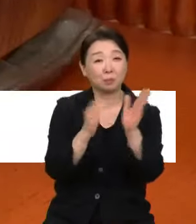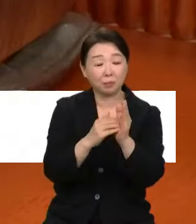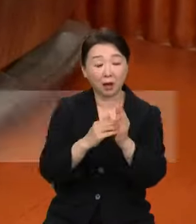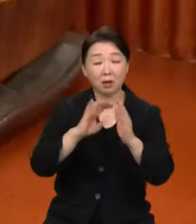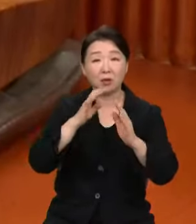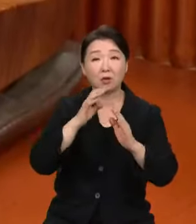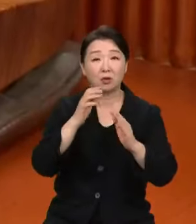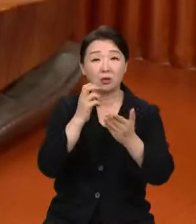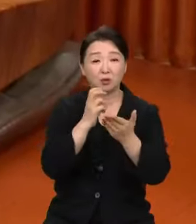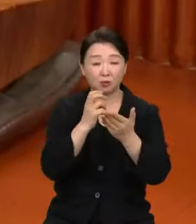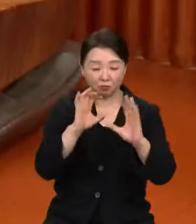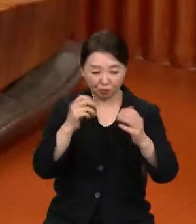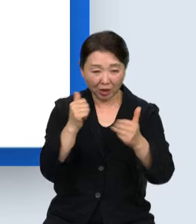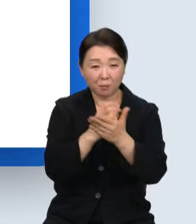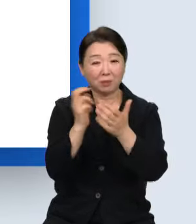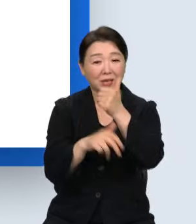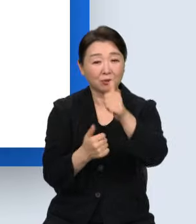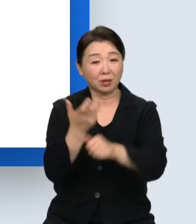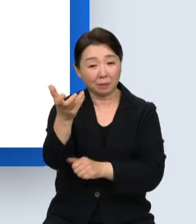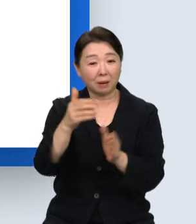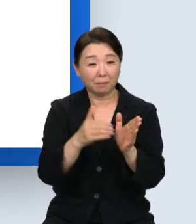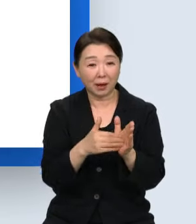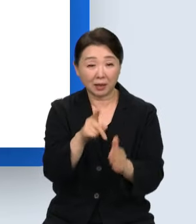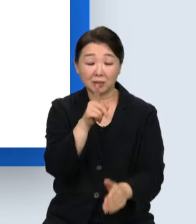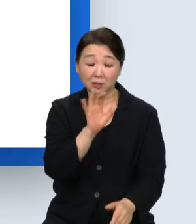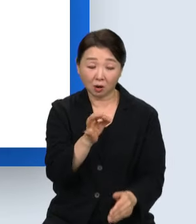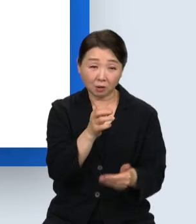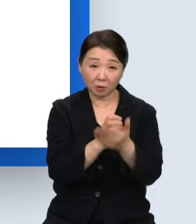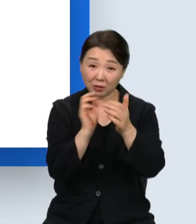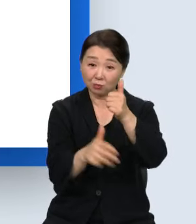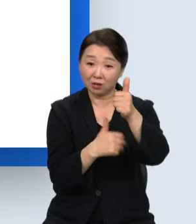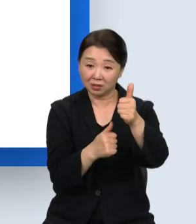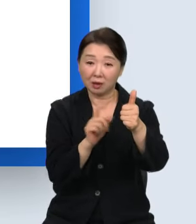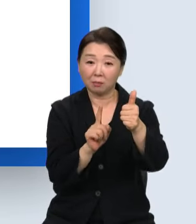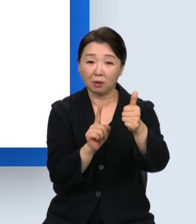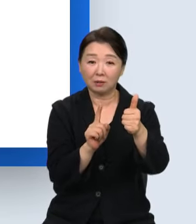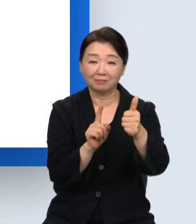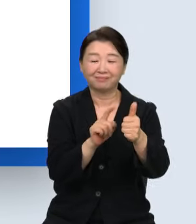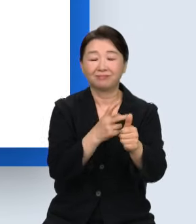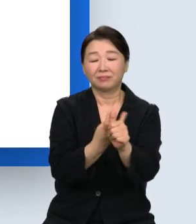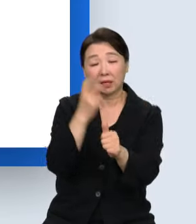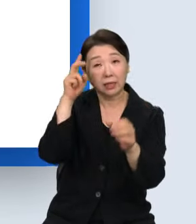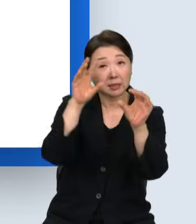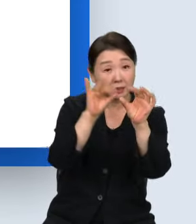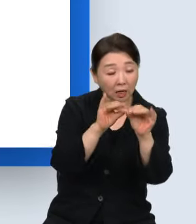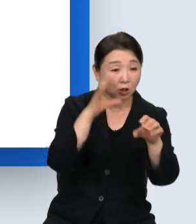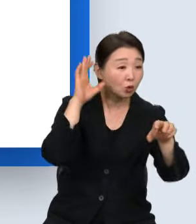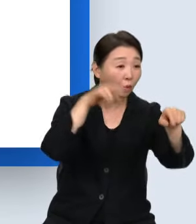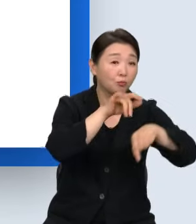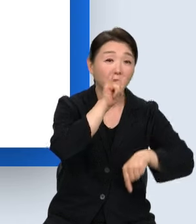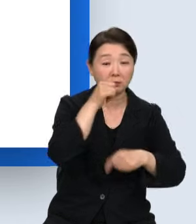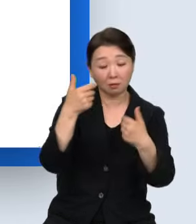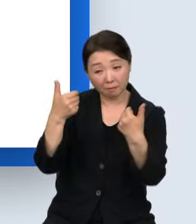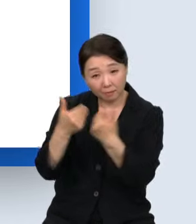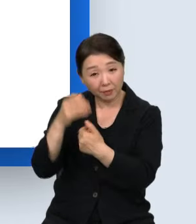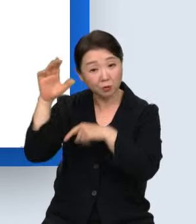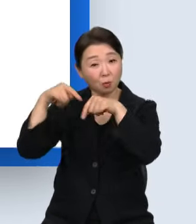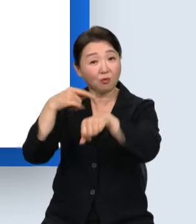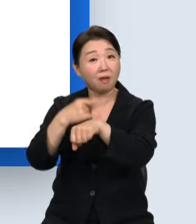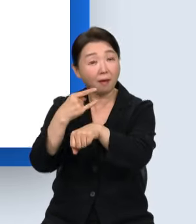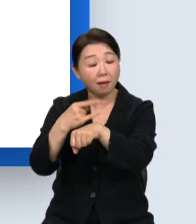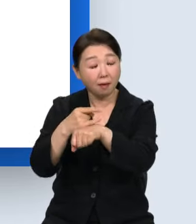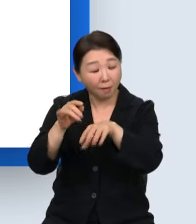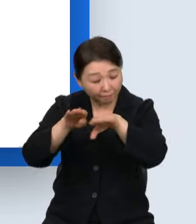법사위로 넘어갔습니다 정청래 법사위원장은 이해 탄핵 찬성 청문회를 개최하는만큼 반대 청문회도